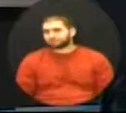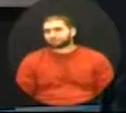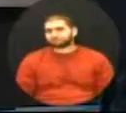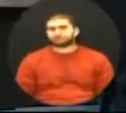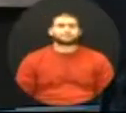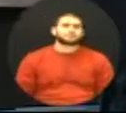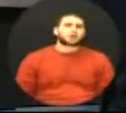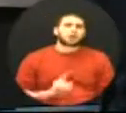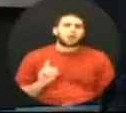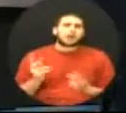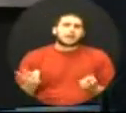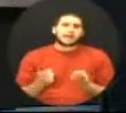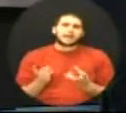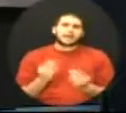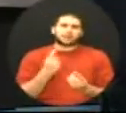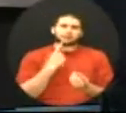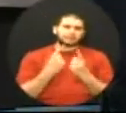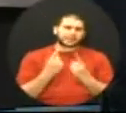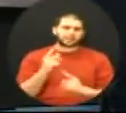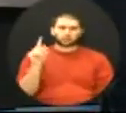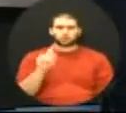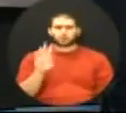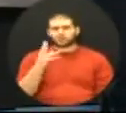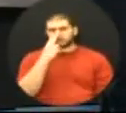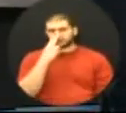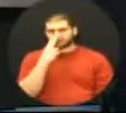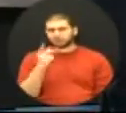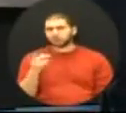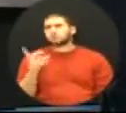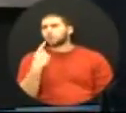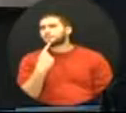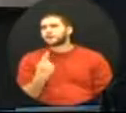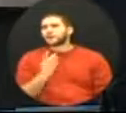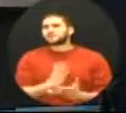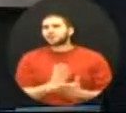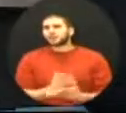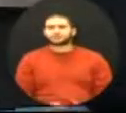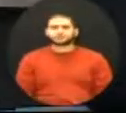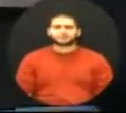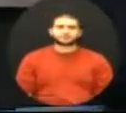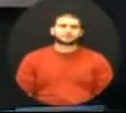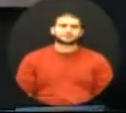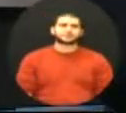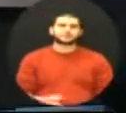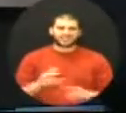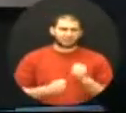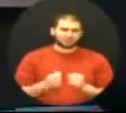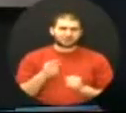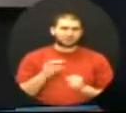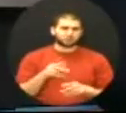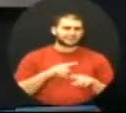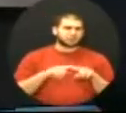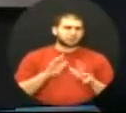לא קל לי עם השיח שזוהיר מנסה לדחוף אליו. מה הוא אמר ש... תראי, יש, זה נורא